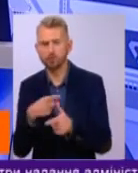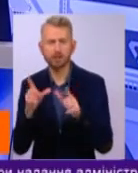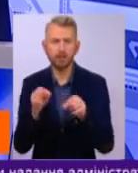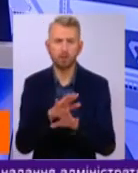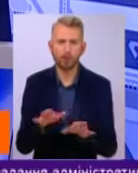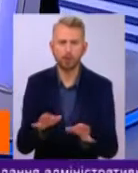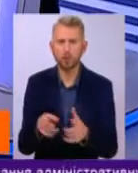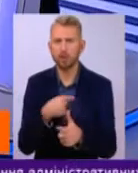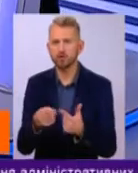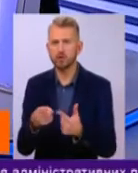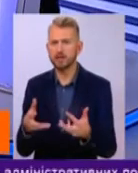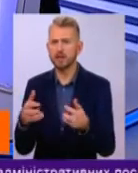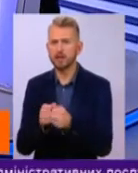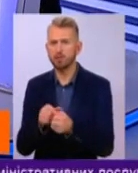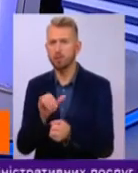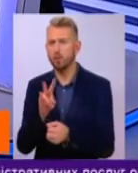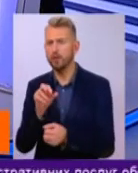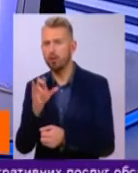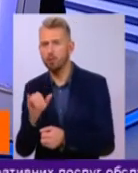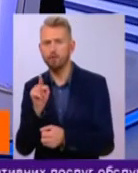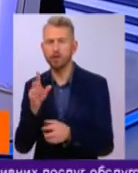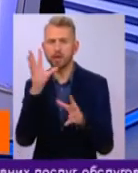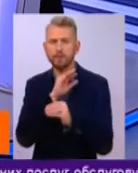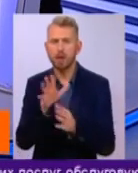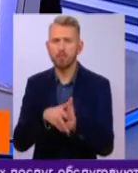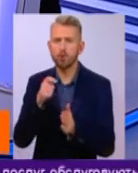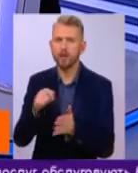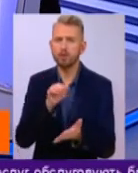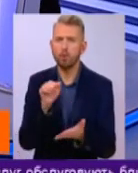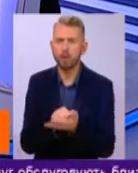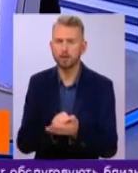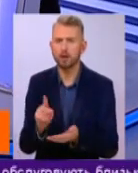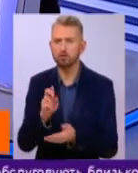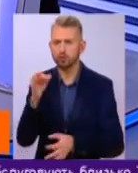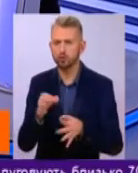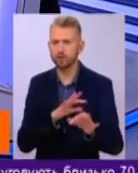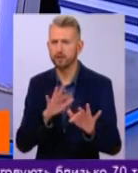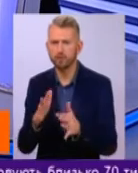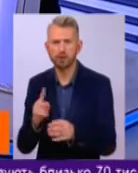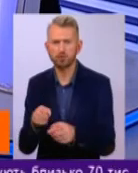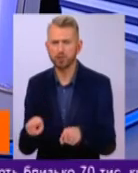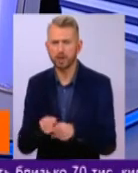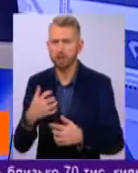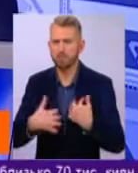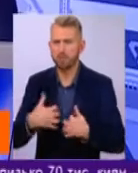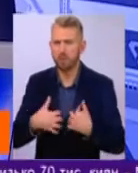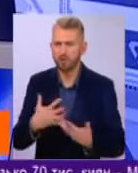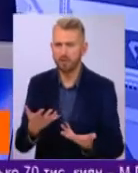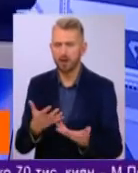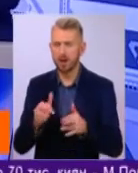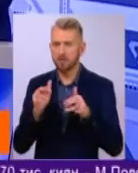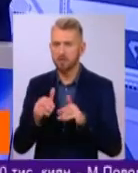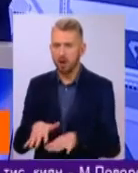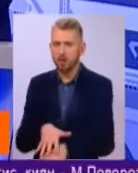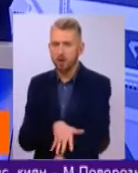поїдуть, чи затримані у НАБУ, і вони там не встигали подати документи для того, щоб суд відбувся. Чому такий поспіх? Справа тривала,